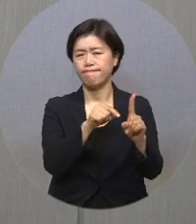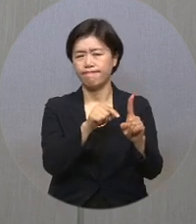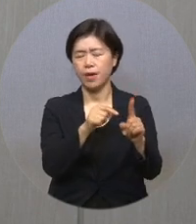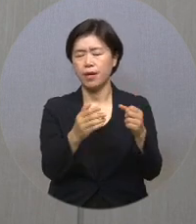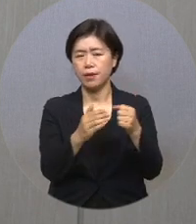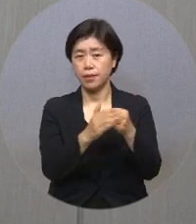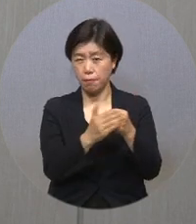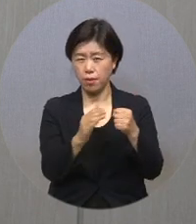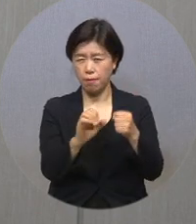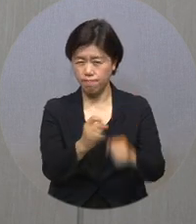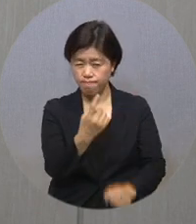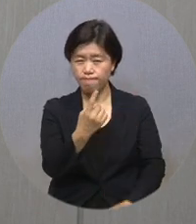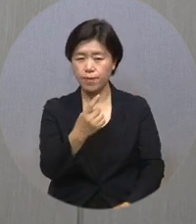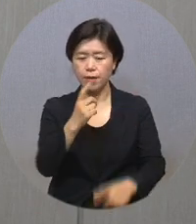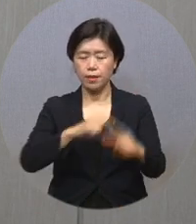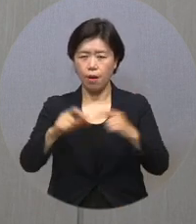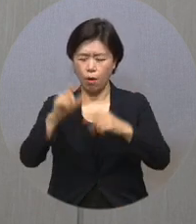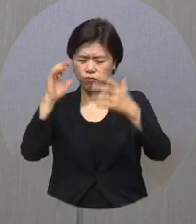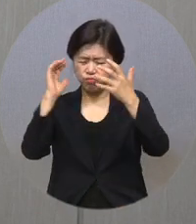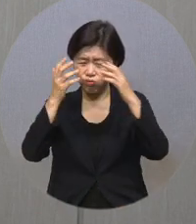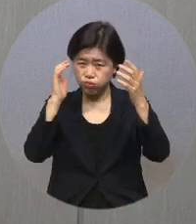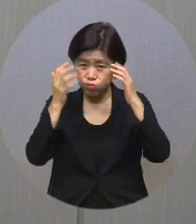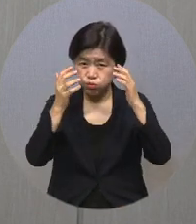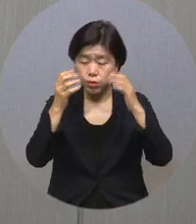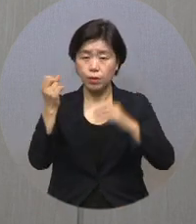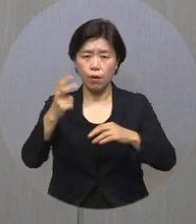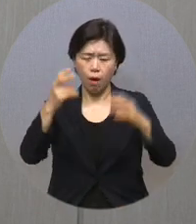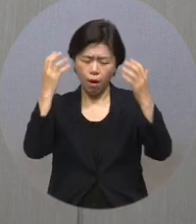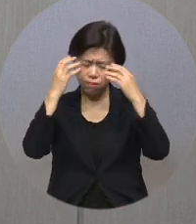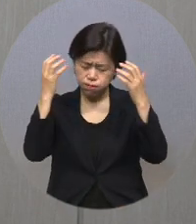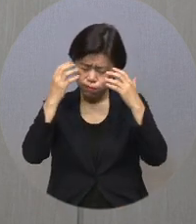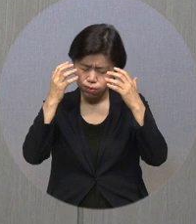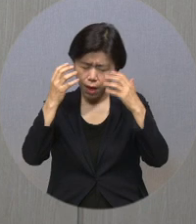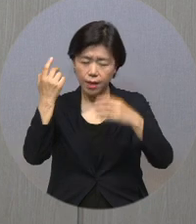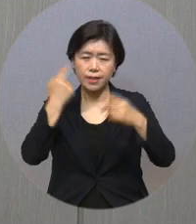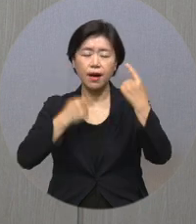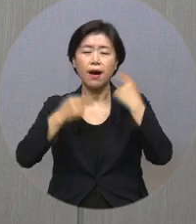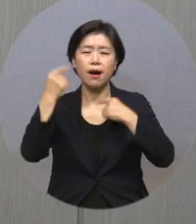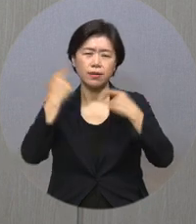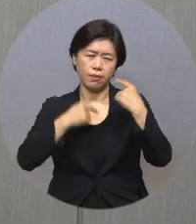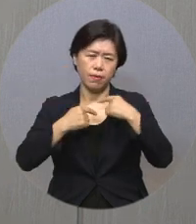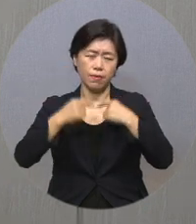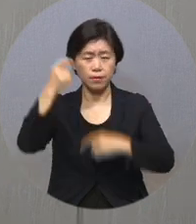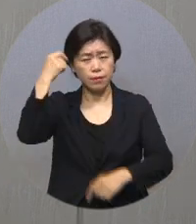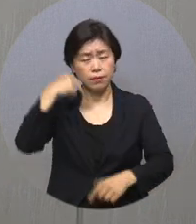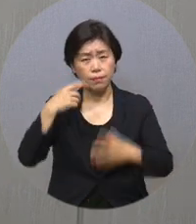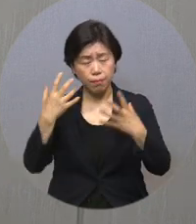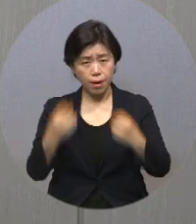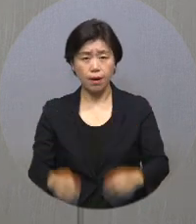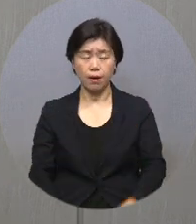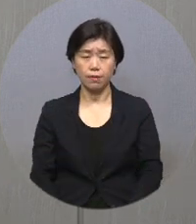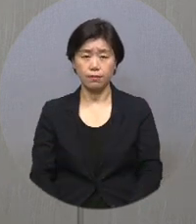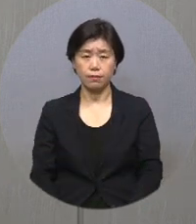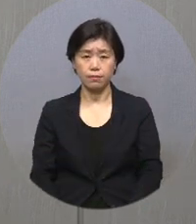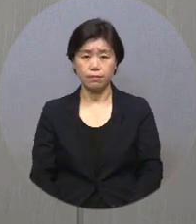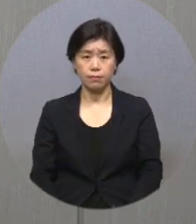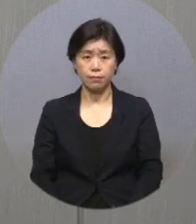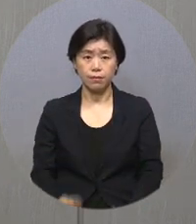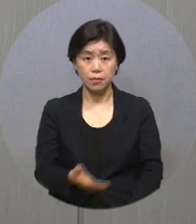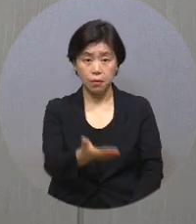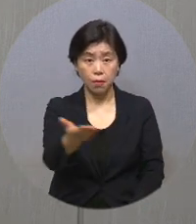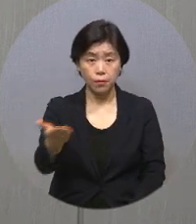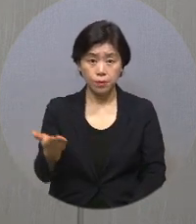혼란되고 괴로움 상처되는 말들이 여러분이 반대로